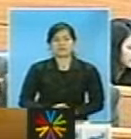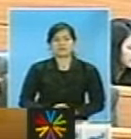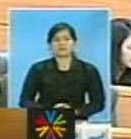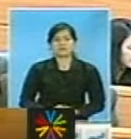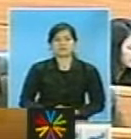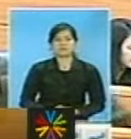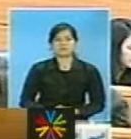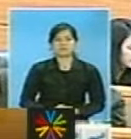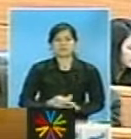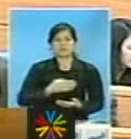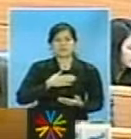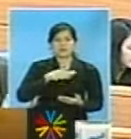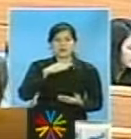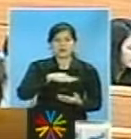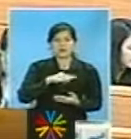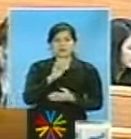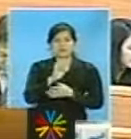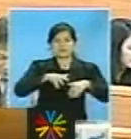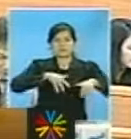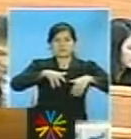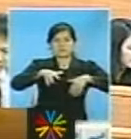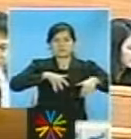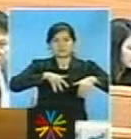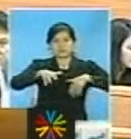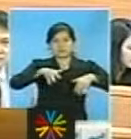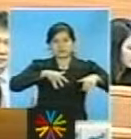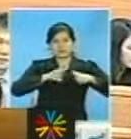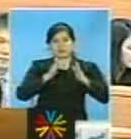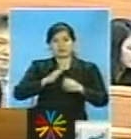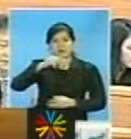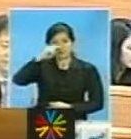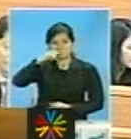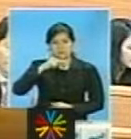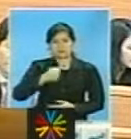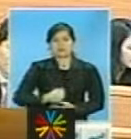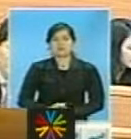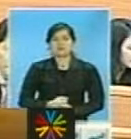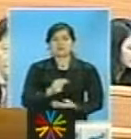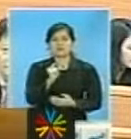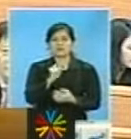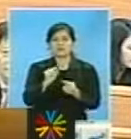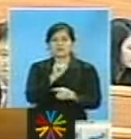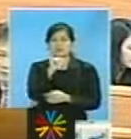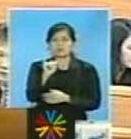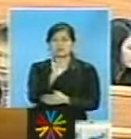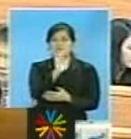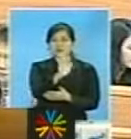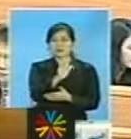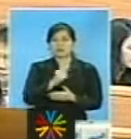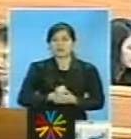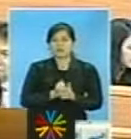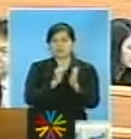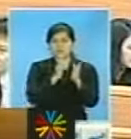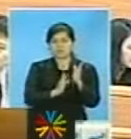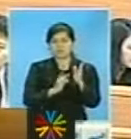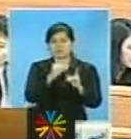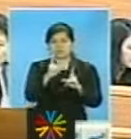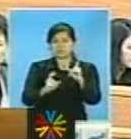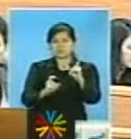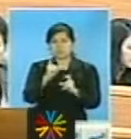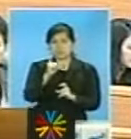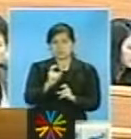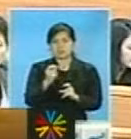นั้นความรู้สึกของพี่น้องประชาชนโดยเฉพาะญาติวีรชนคนที่